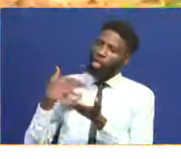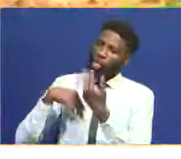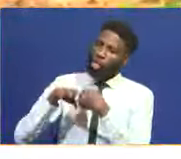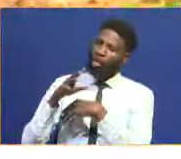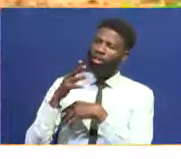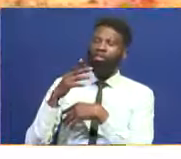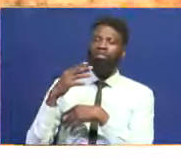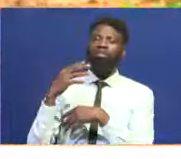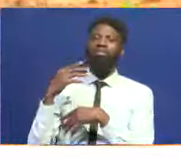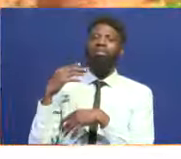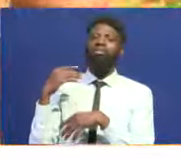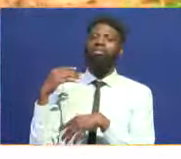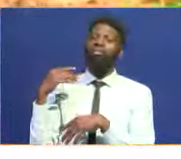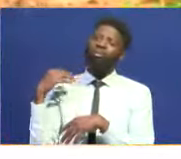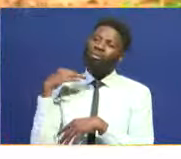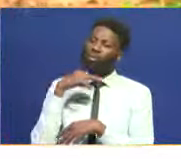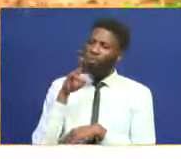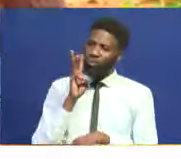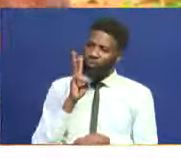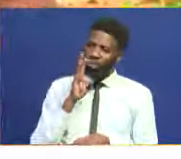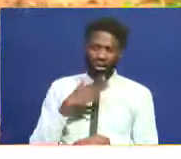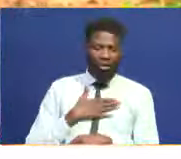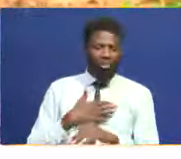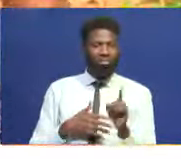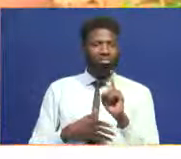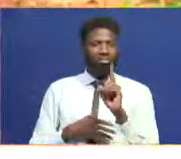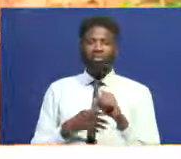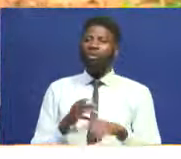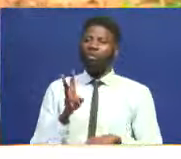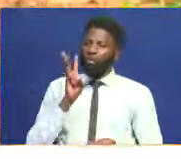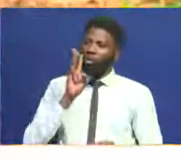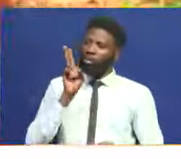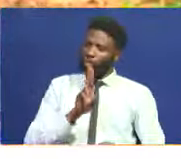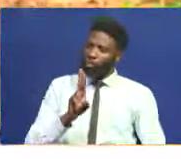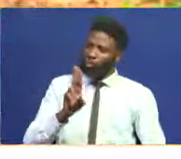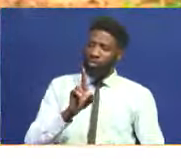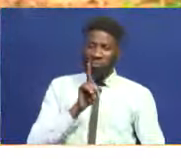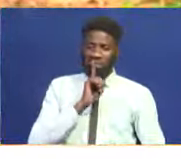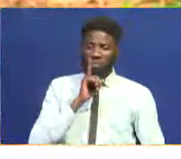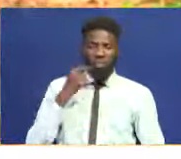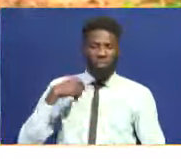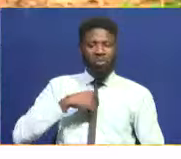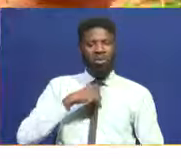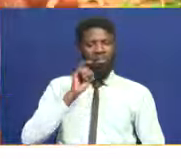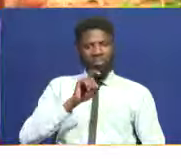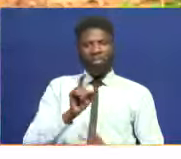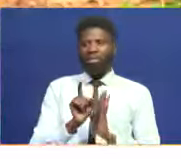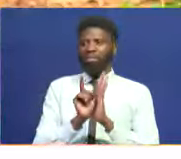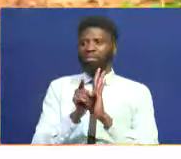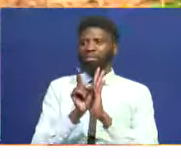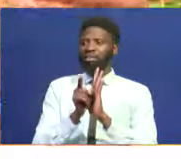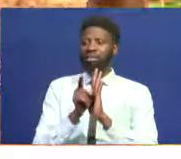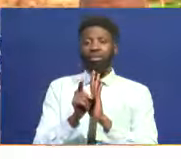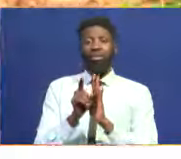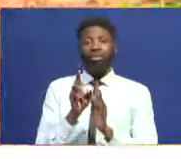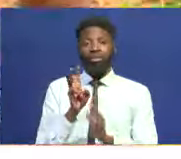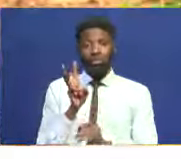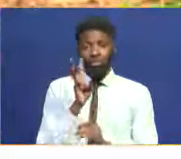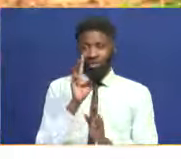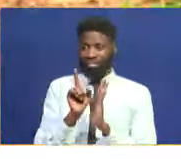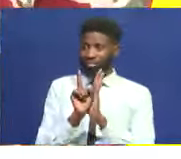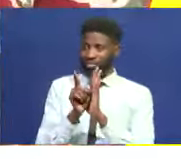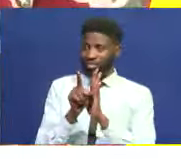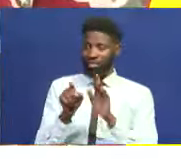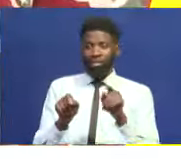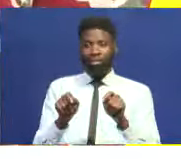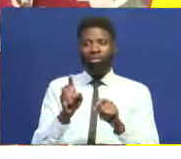ikae hapa. Kwa hivyo hii maji ndio tutatumia. Hata wao watu wanakuja wanasema tutoe mita. Na hiyo mita ndio ina manage